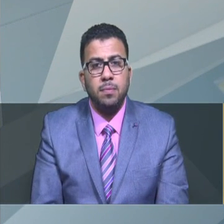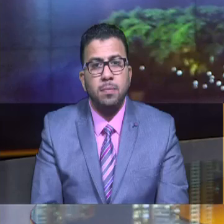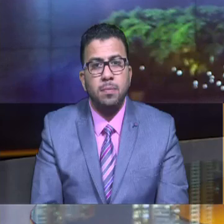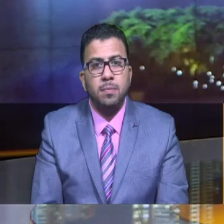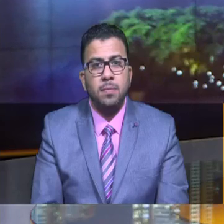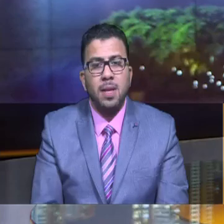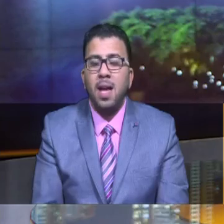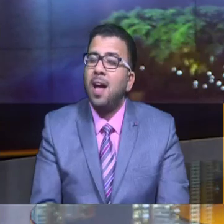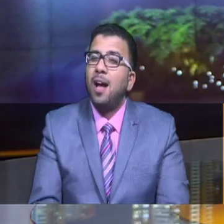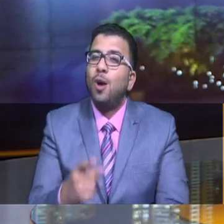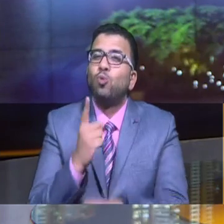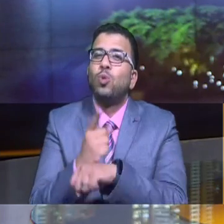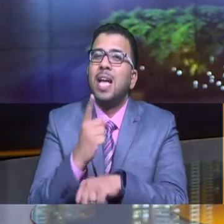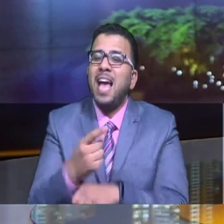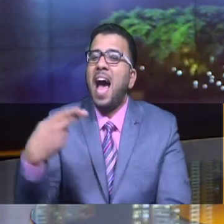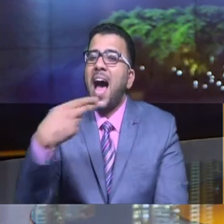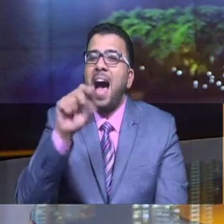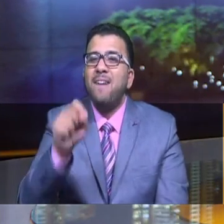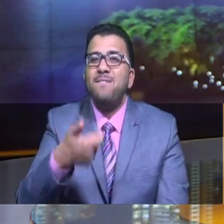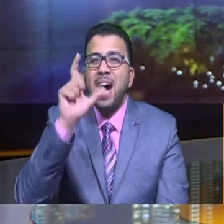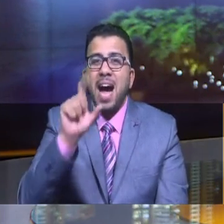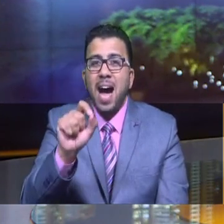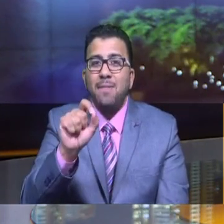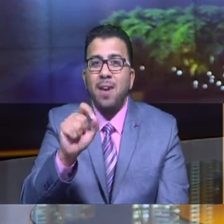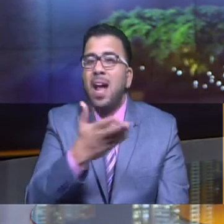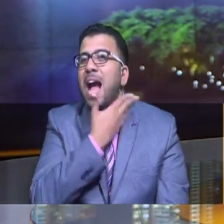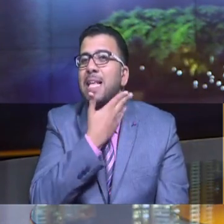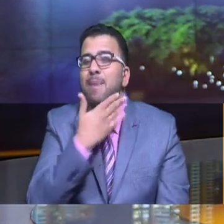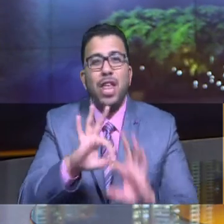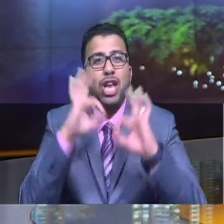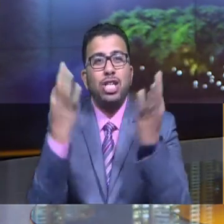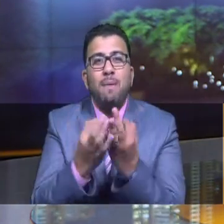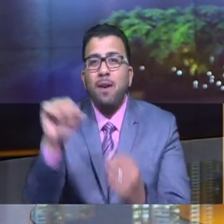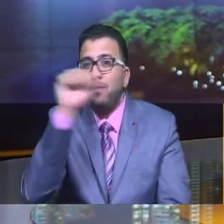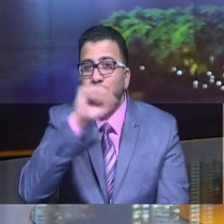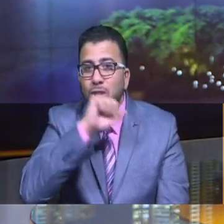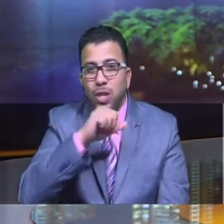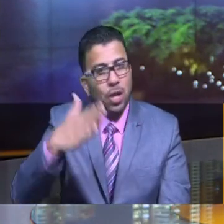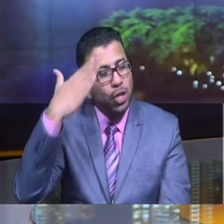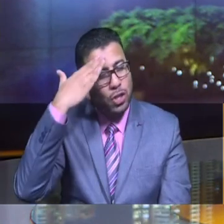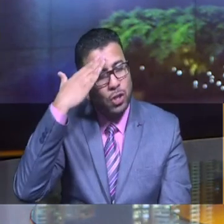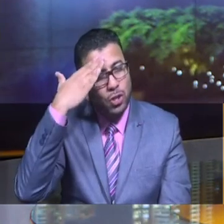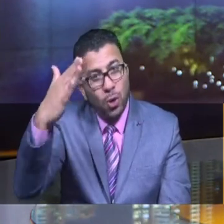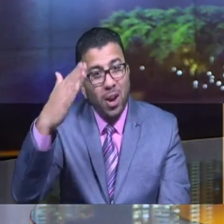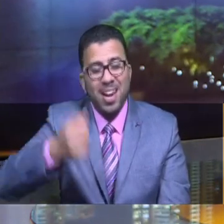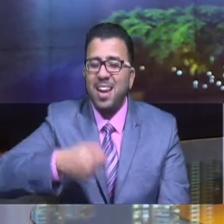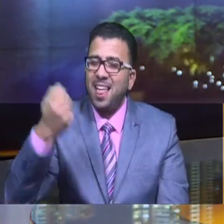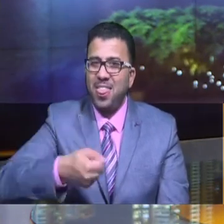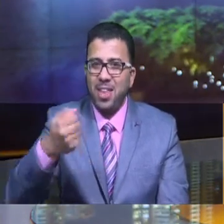سعادة الأستاذة عفاف المري رئيس دائرة الخدمات الاجتماعية في الشارقة، كل التوفيق لكم وشكرا جزيلا لك.